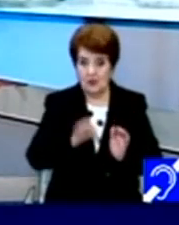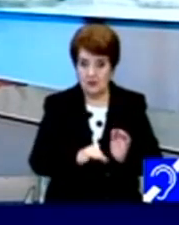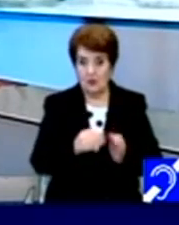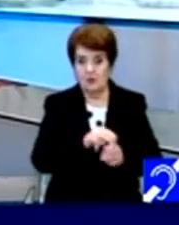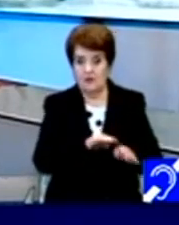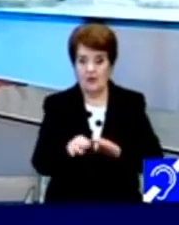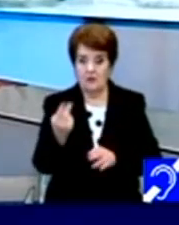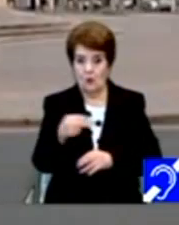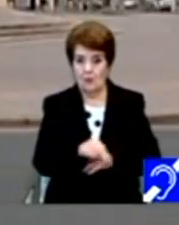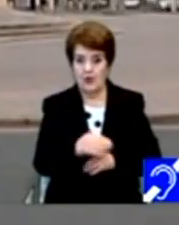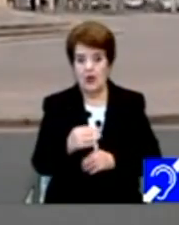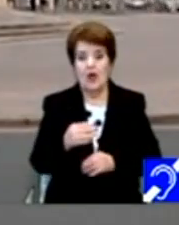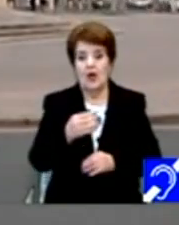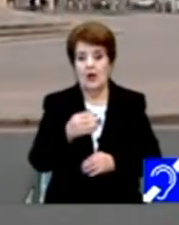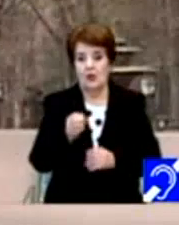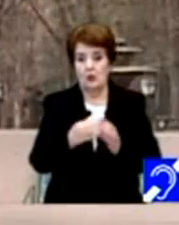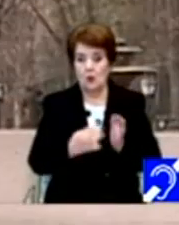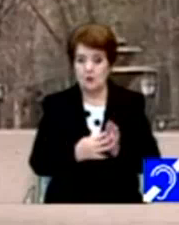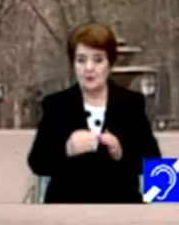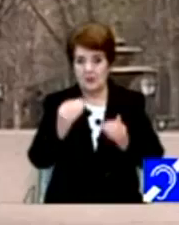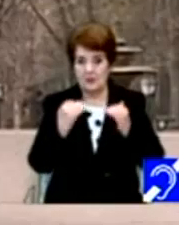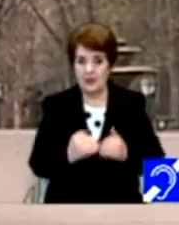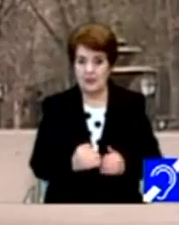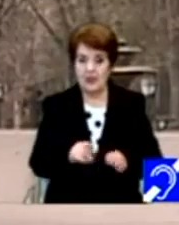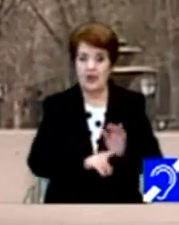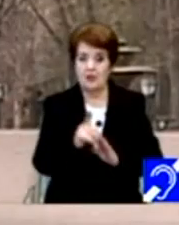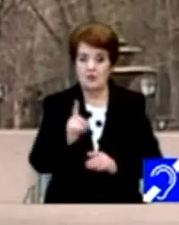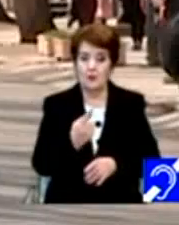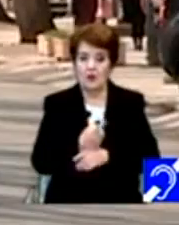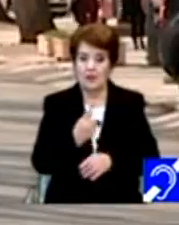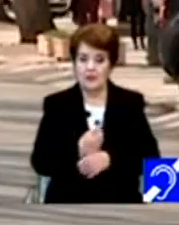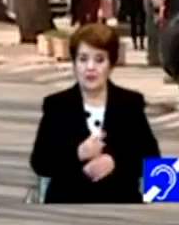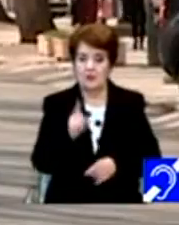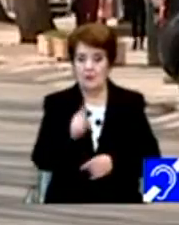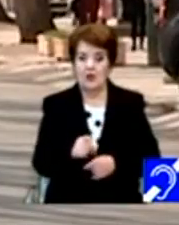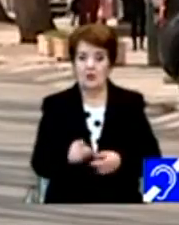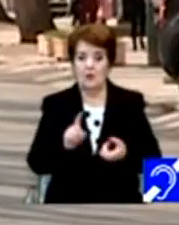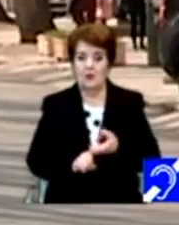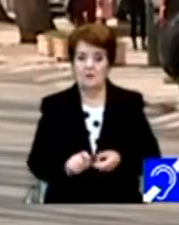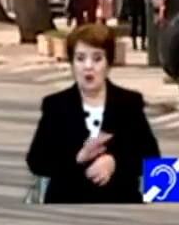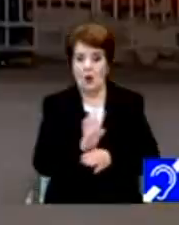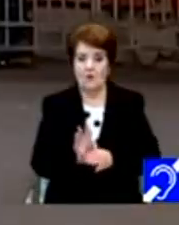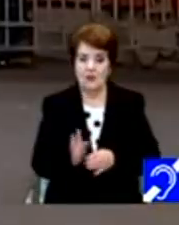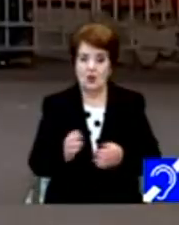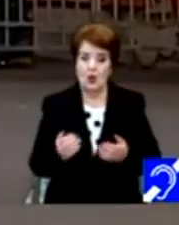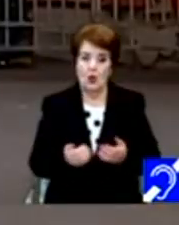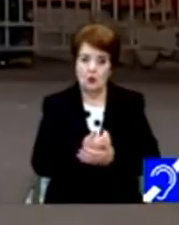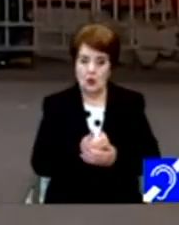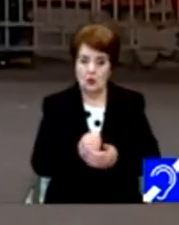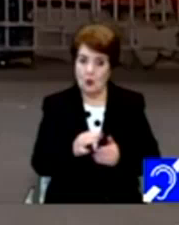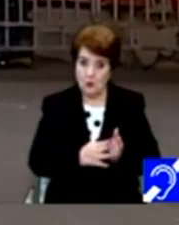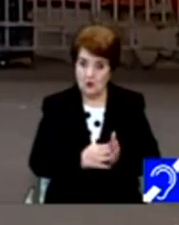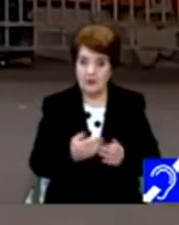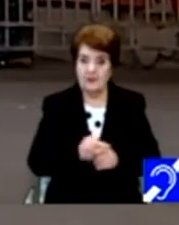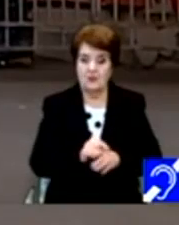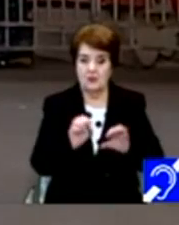anul 2019. Scăderea PIB-ului a început odată cu impunerea restricțiilor pentru combaterea pandemiei COVID-19, măsuri ce au dus